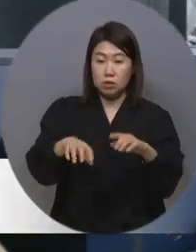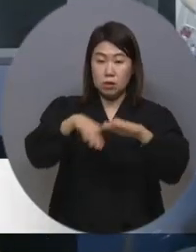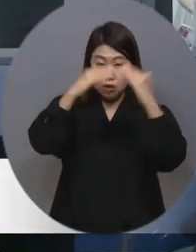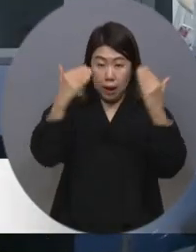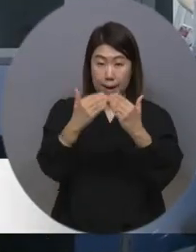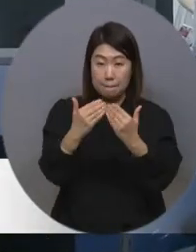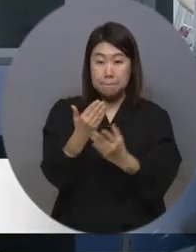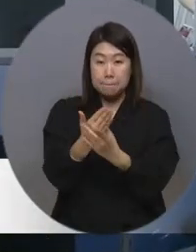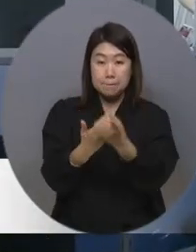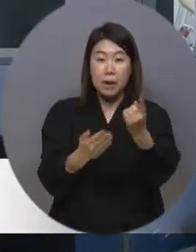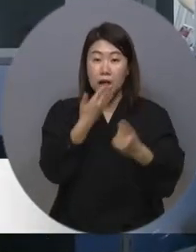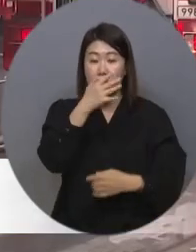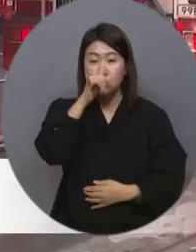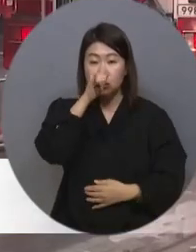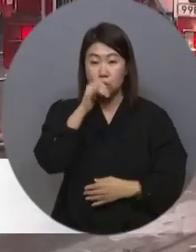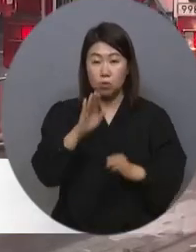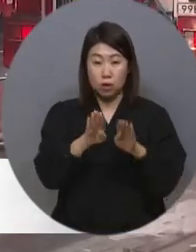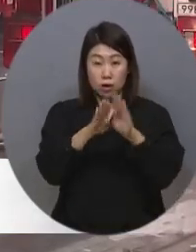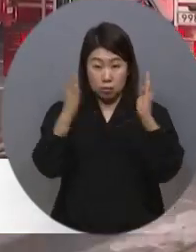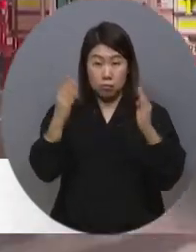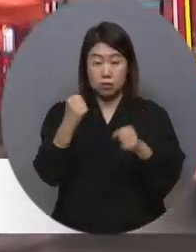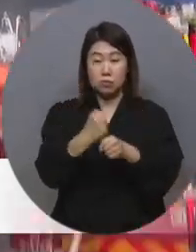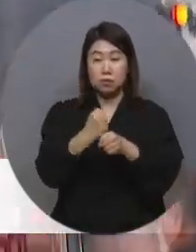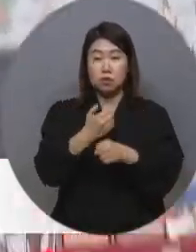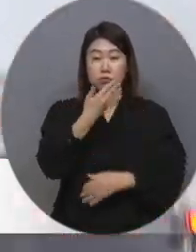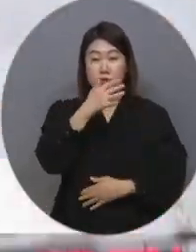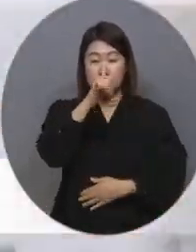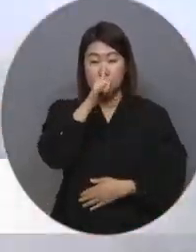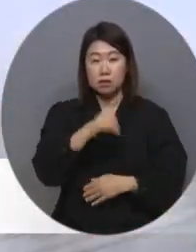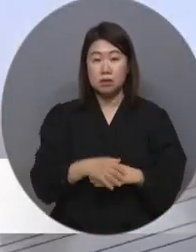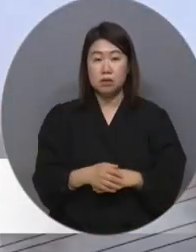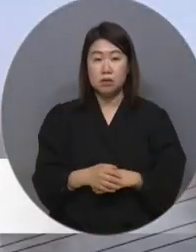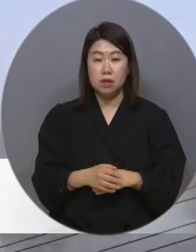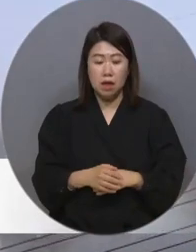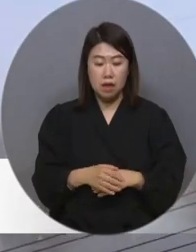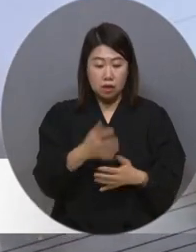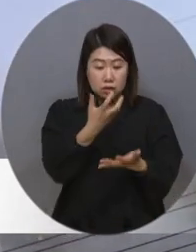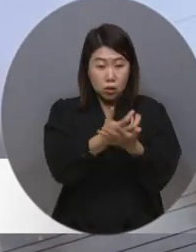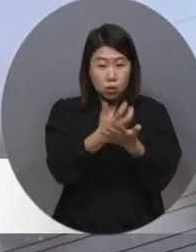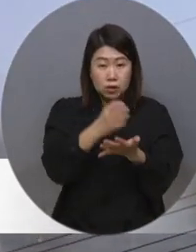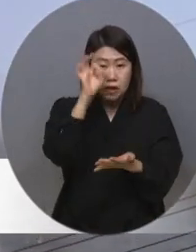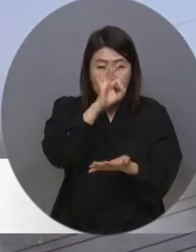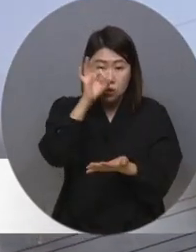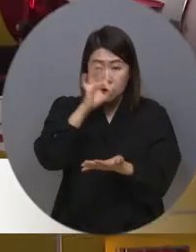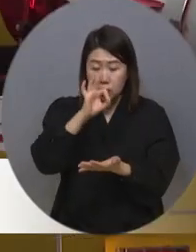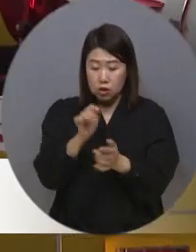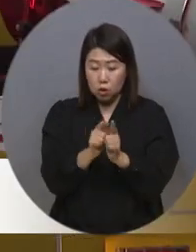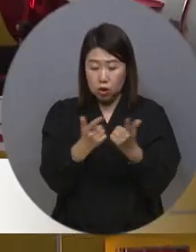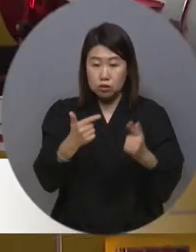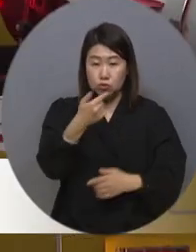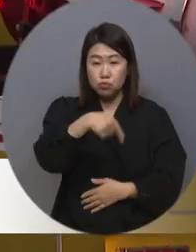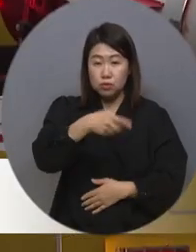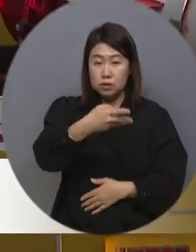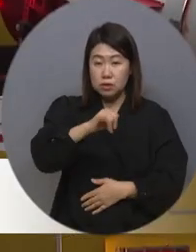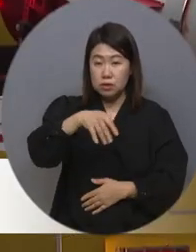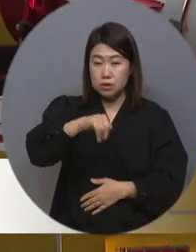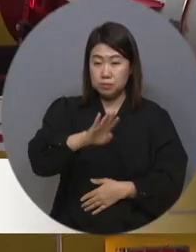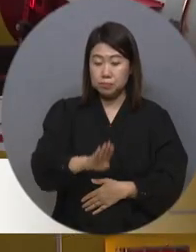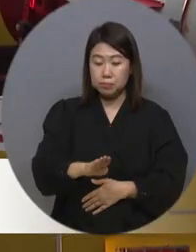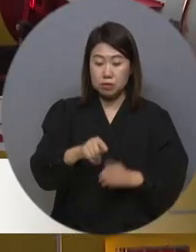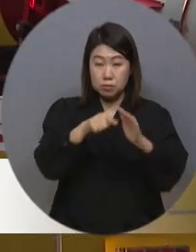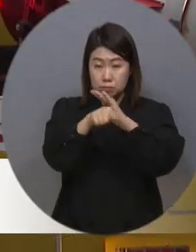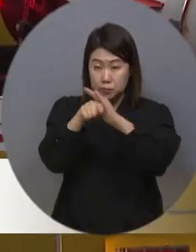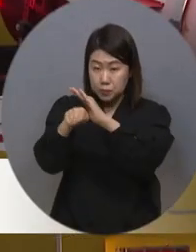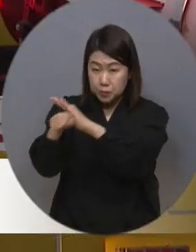개발된 시스템입니다 지금까지 재난 안전 데이터를 찾기 위해서는 기관별로 여러 누리집을 방문해야 했고